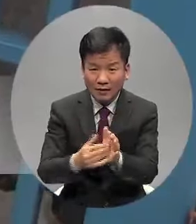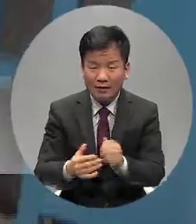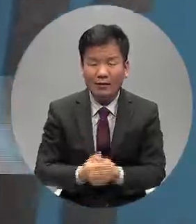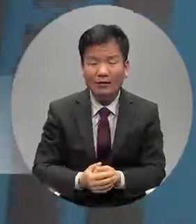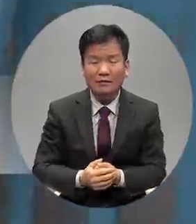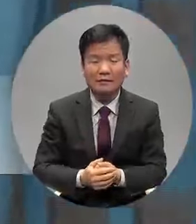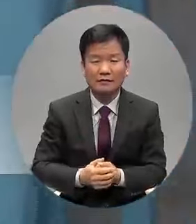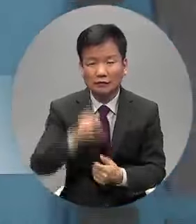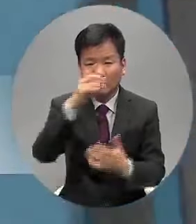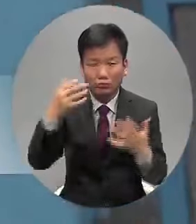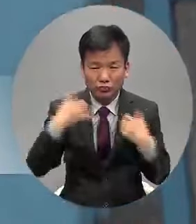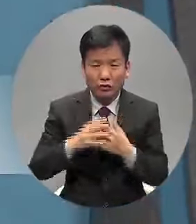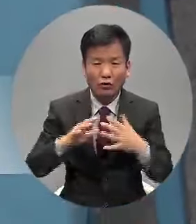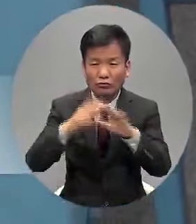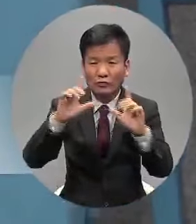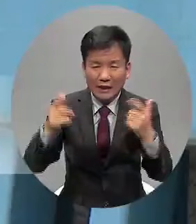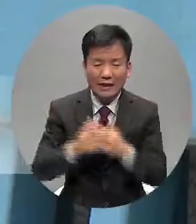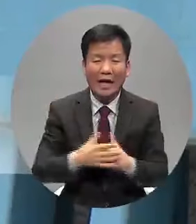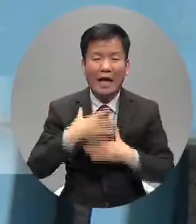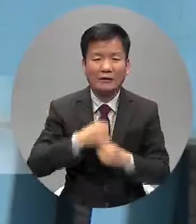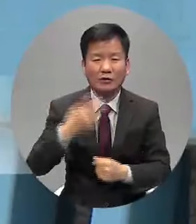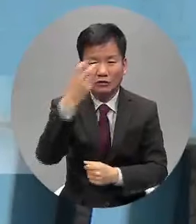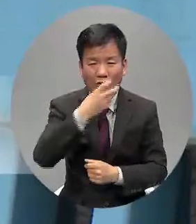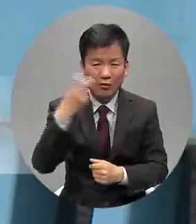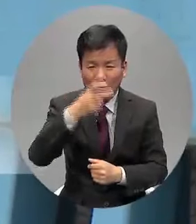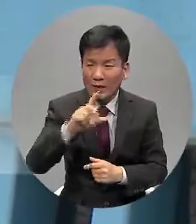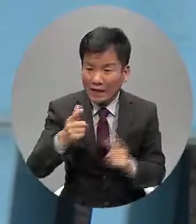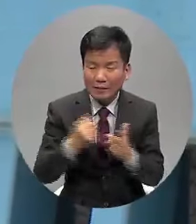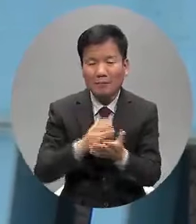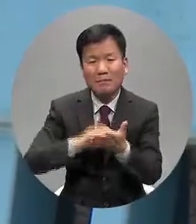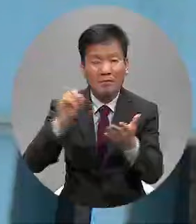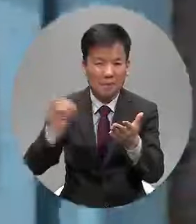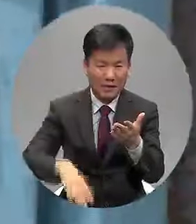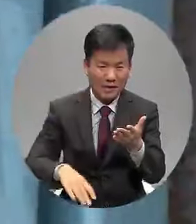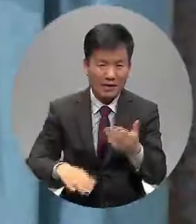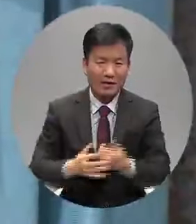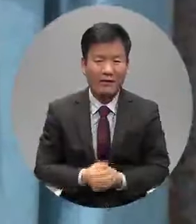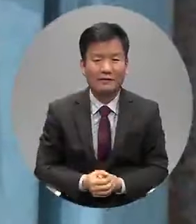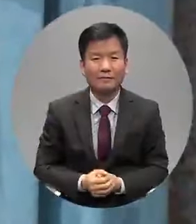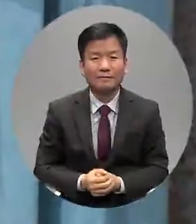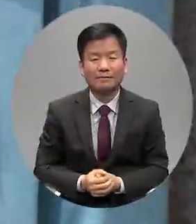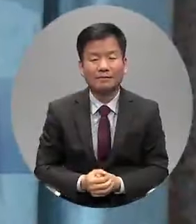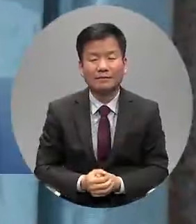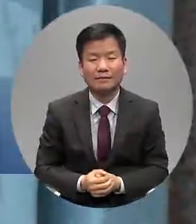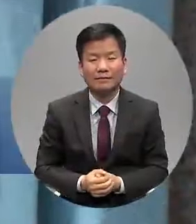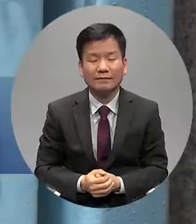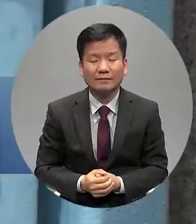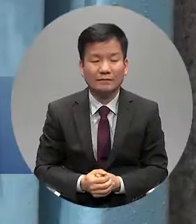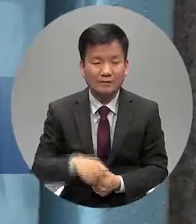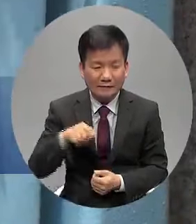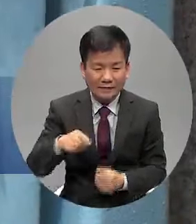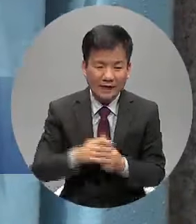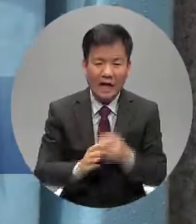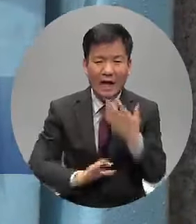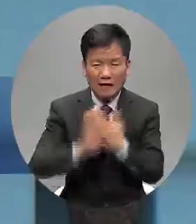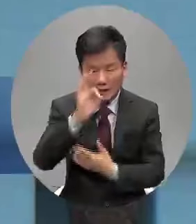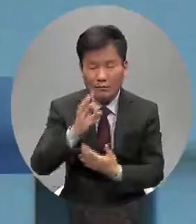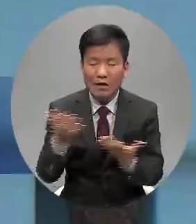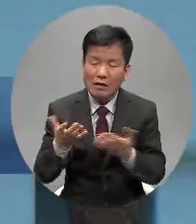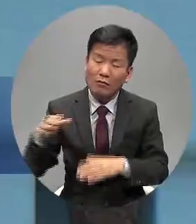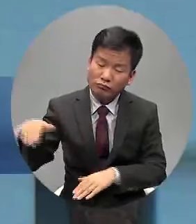정문은 건축물이 아니라 시설 안전점검 대상이 아니었습니다. 아, 저 중간에 그 친구 사람들 뭐